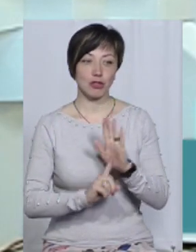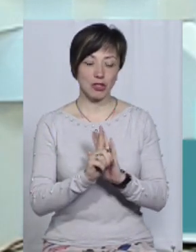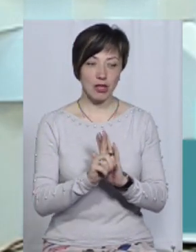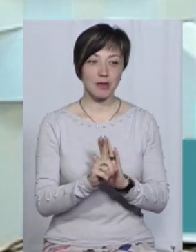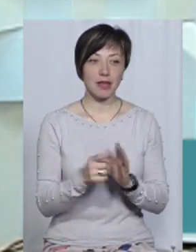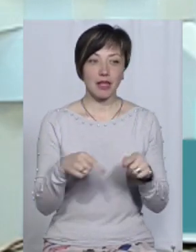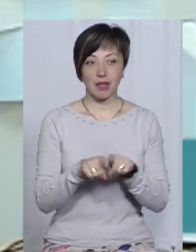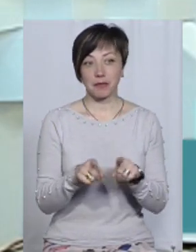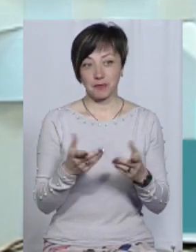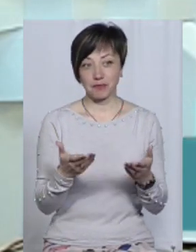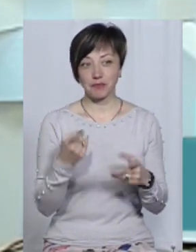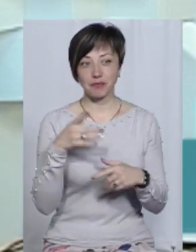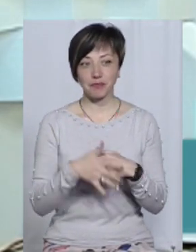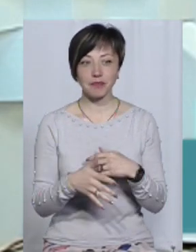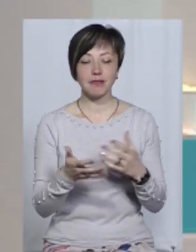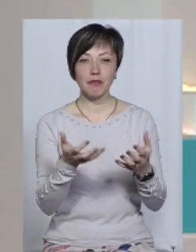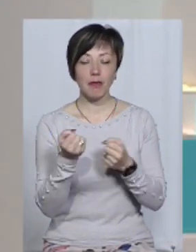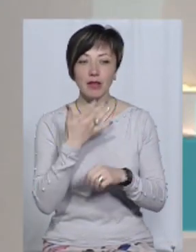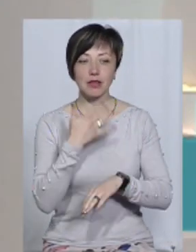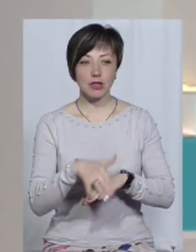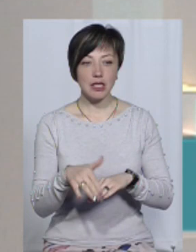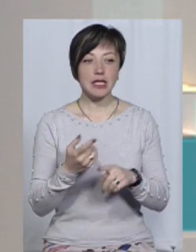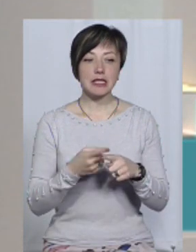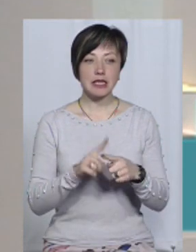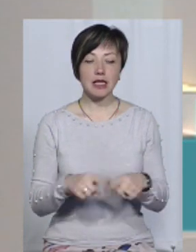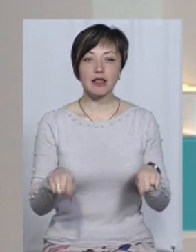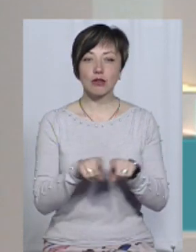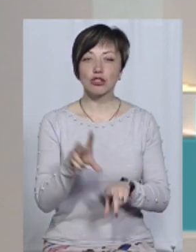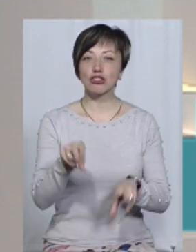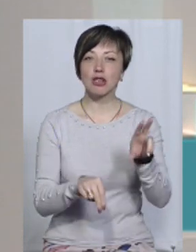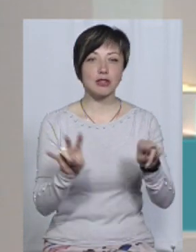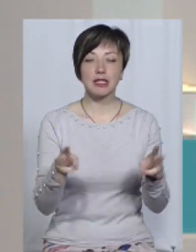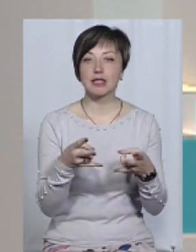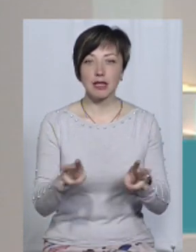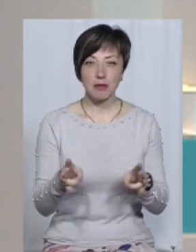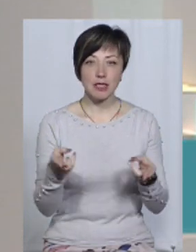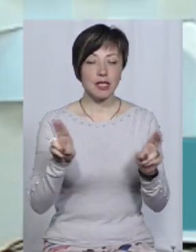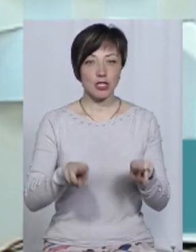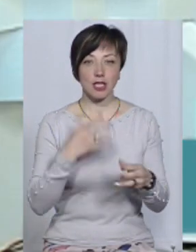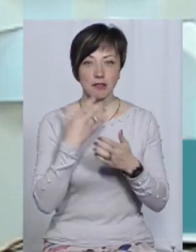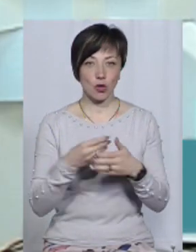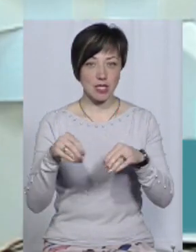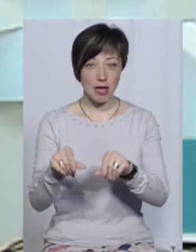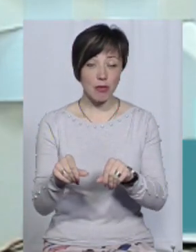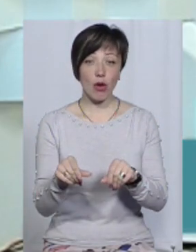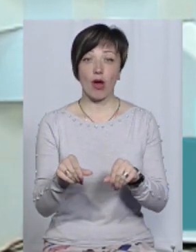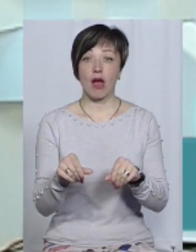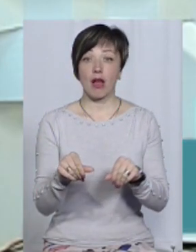починають і капіталісти, ну я так капіталістів кажу, ви розумієте, приймати. Тому це якраз той шанс, що не треба залишати свою землю,